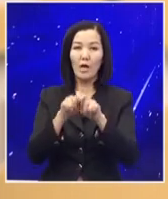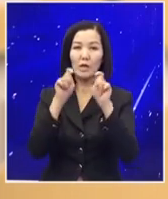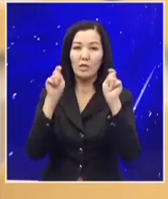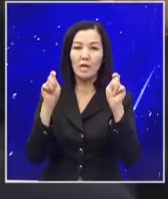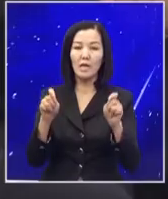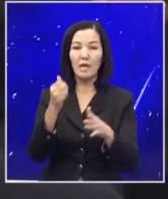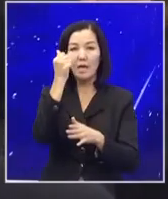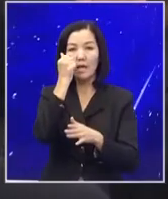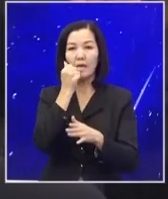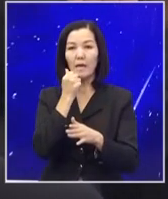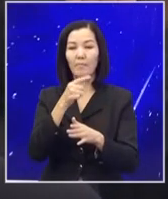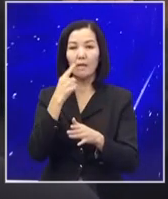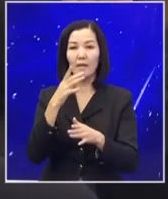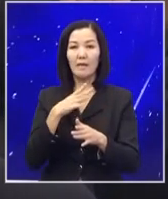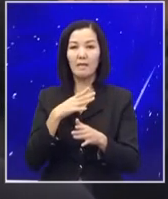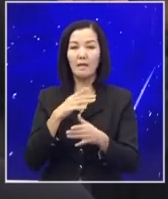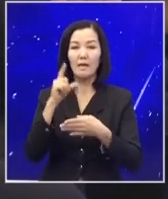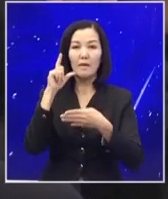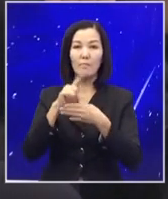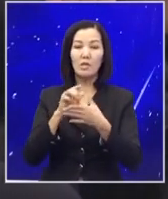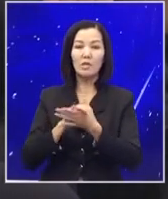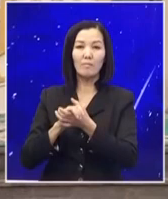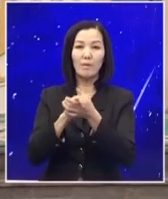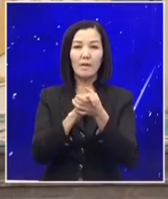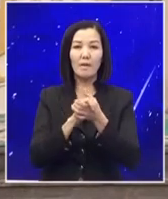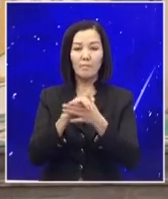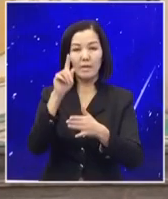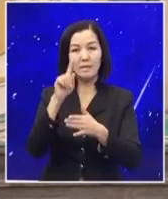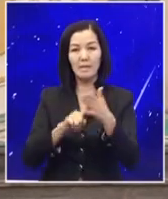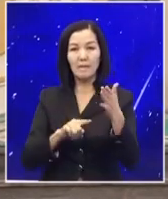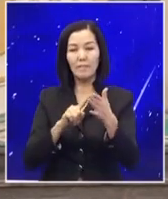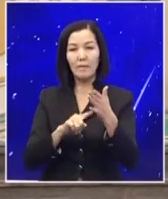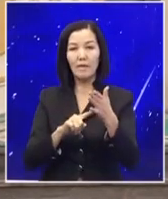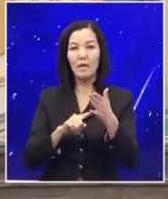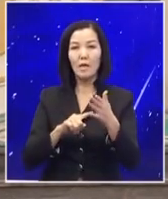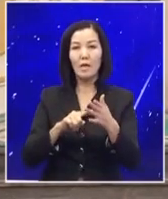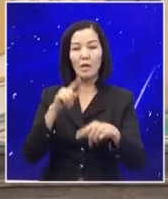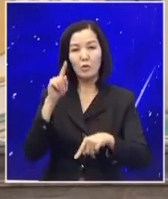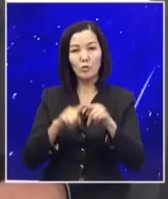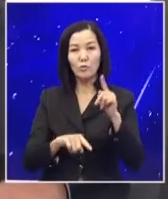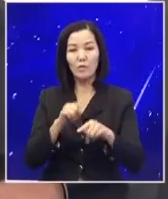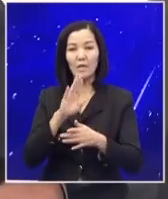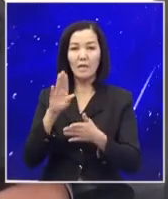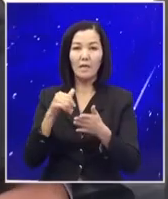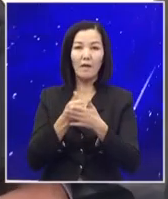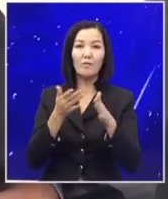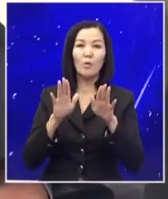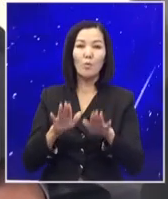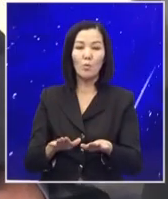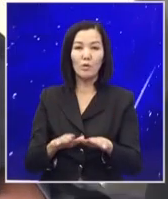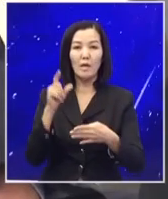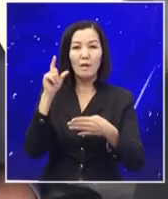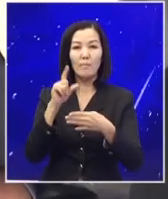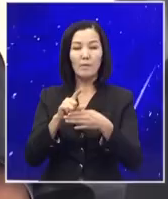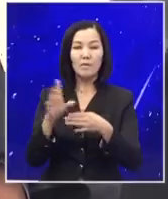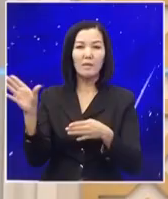ризашылықтарын білдірді. Мешіт бірлік пен ынтымақтың, имандылық пен бауырмашылдықтың рухани қайнар көзі. Мешіт кез келген